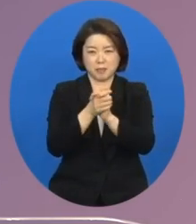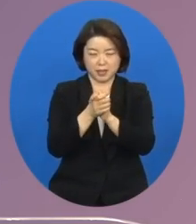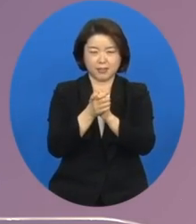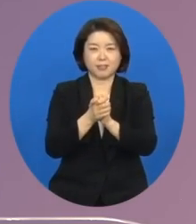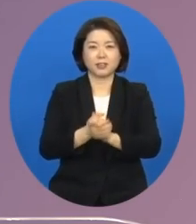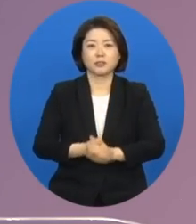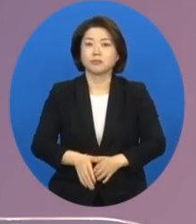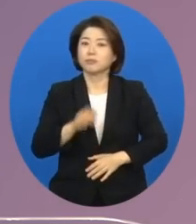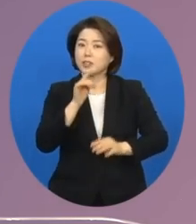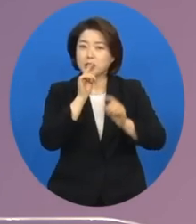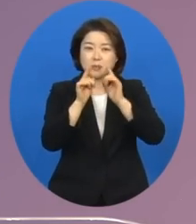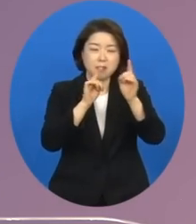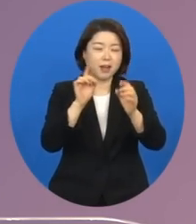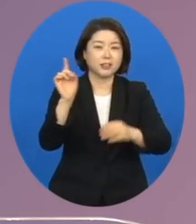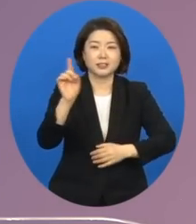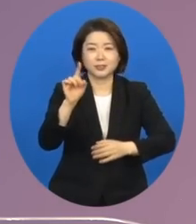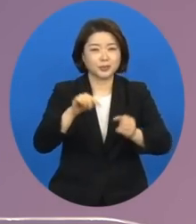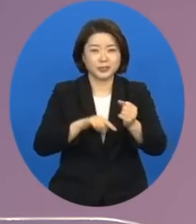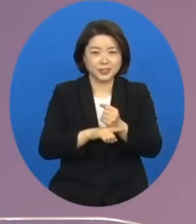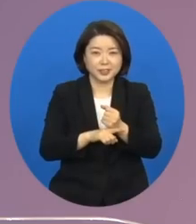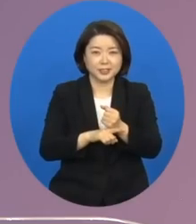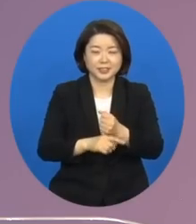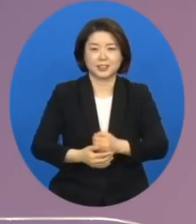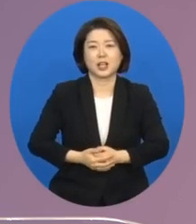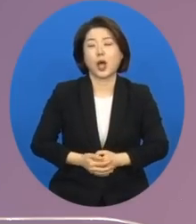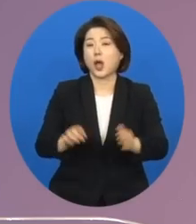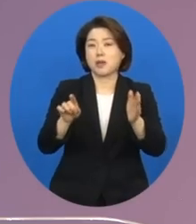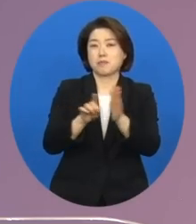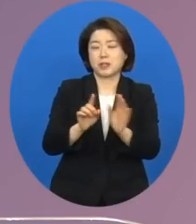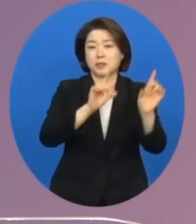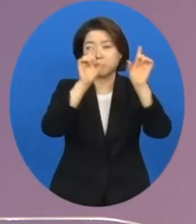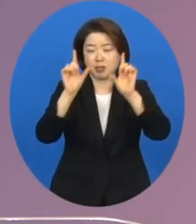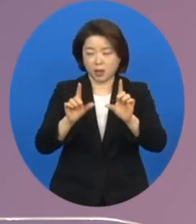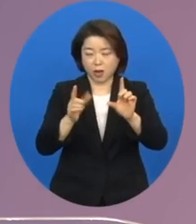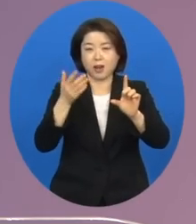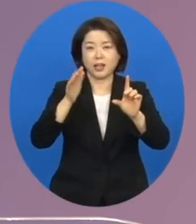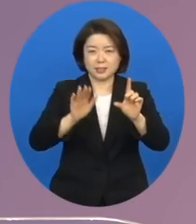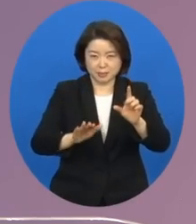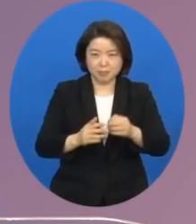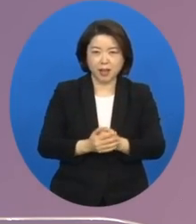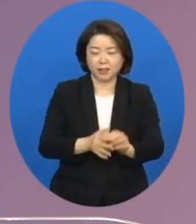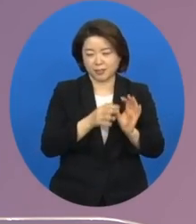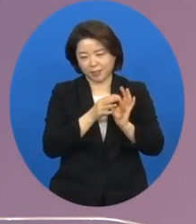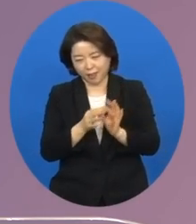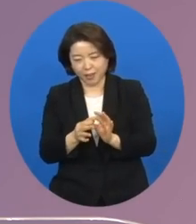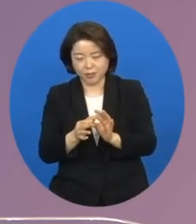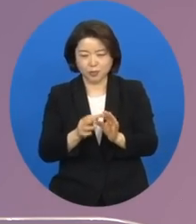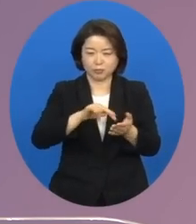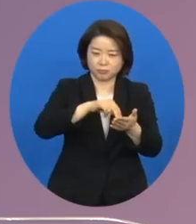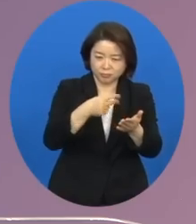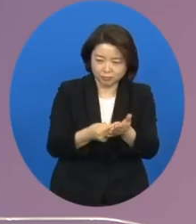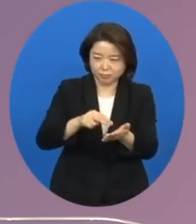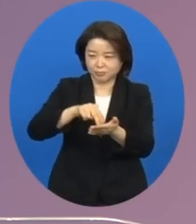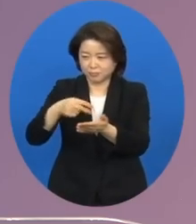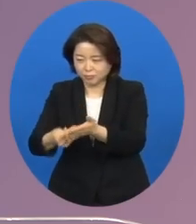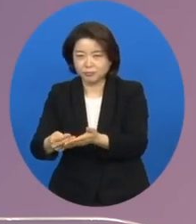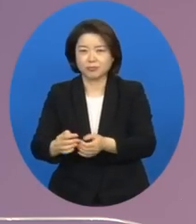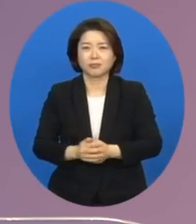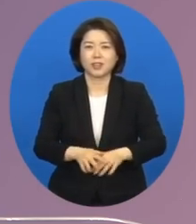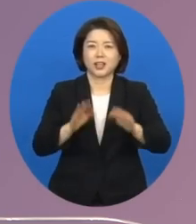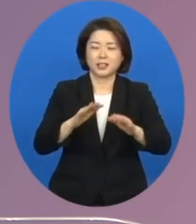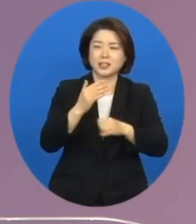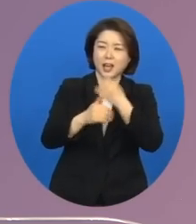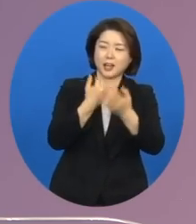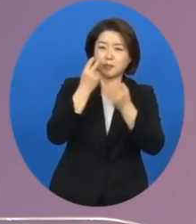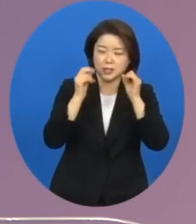아멘입니다이 말씀이 무슨 뜻이냐 하면 믿음 생활 한다고 하면서 계속해서 넘어지고 이제 하나님